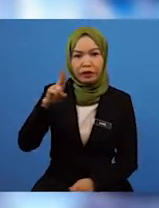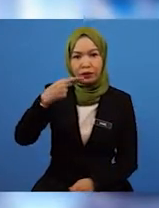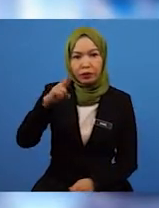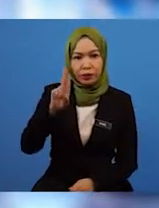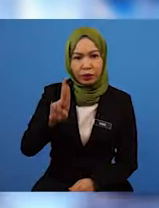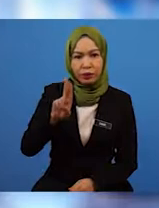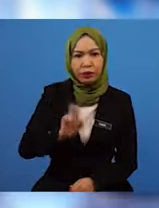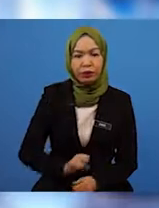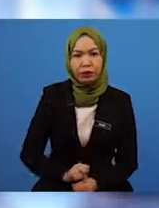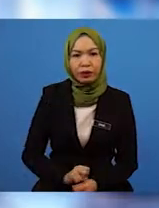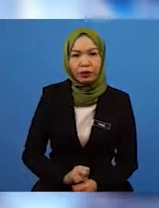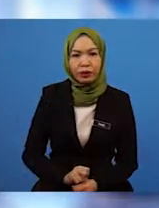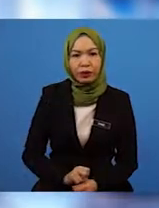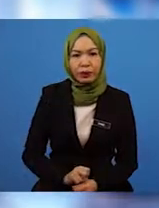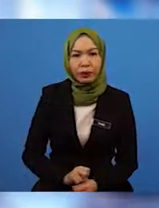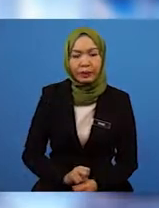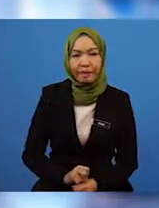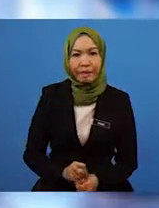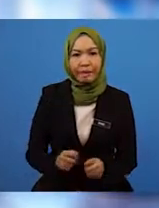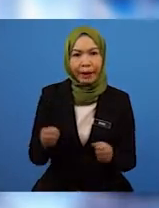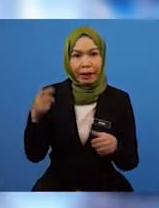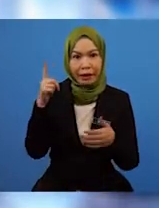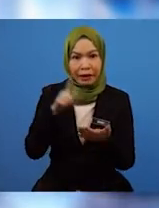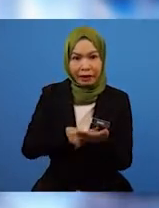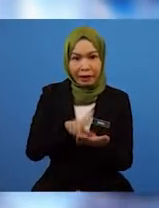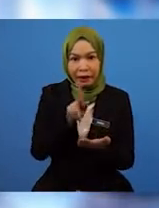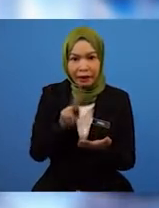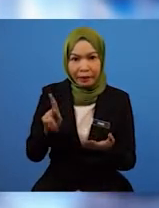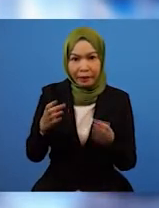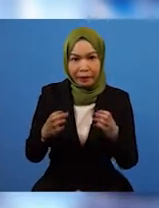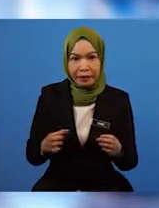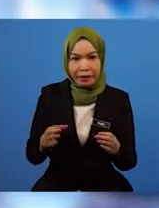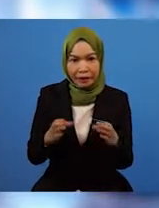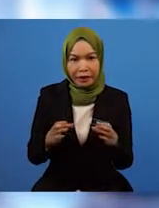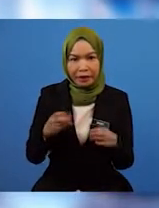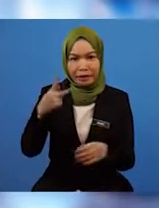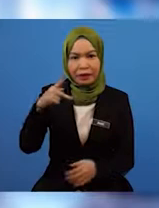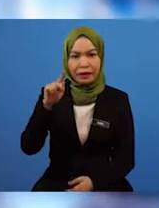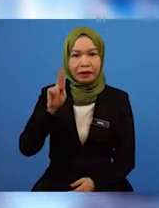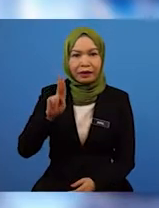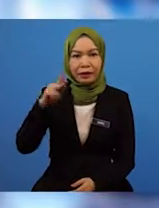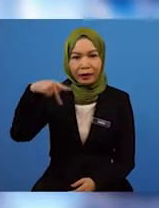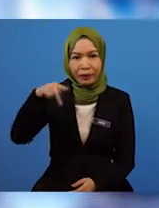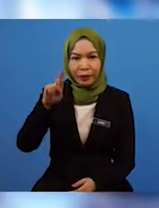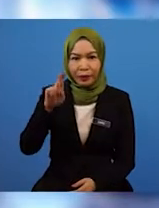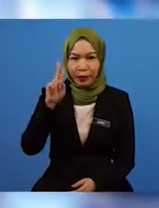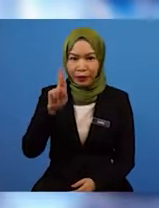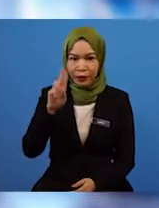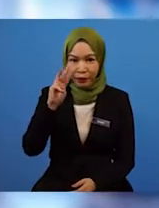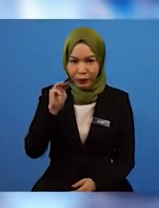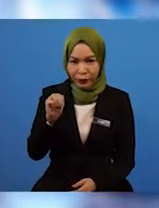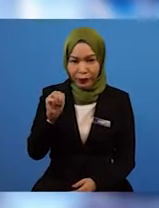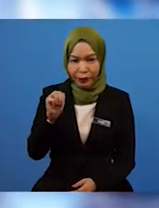ketiga, kita letakkan bekas kuprum seperti dalam rajah tadi. Keempat, isikan